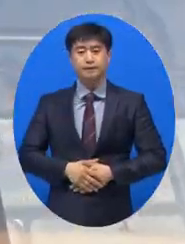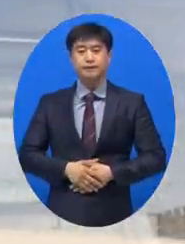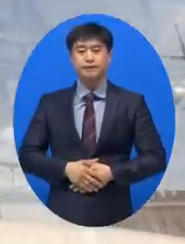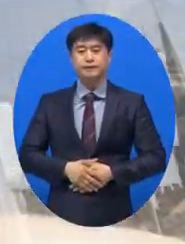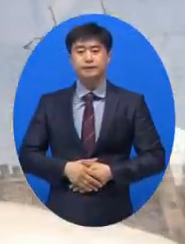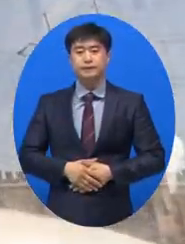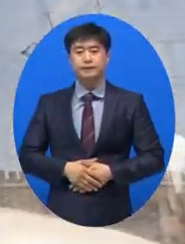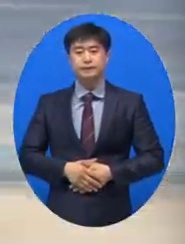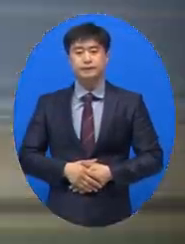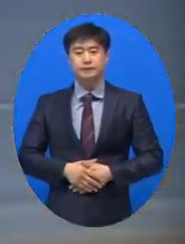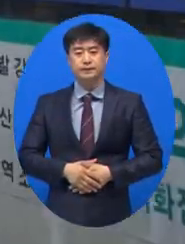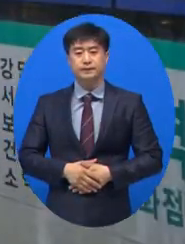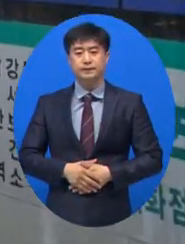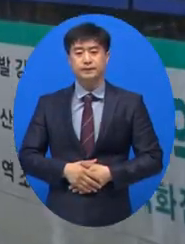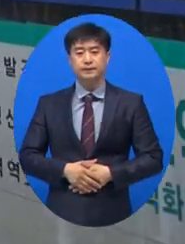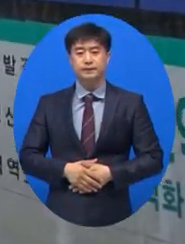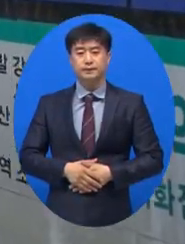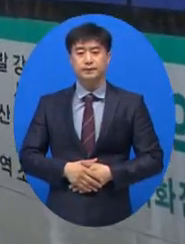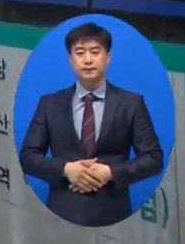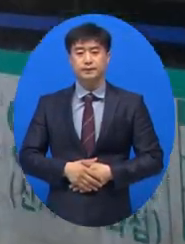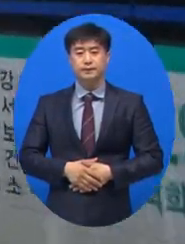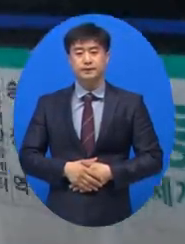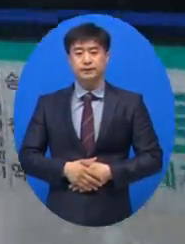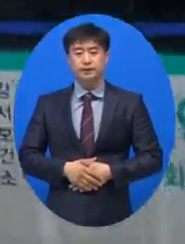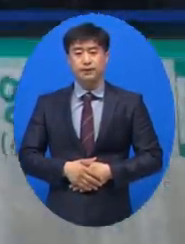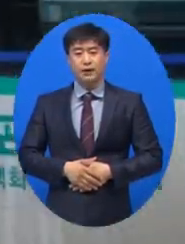경기 줄 tv 초청 순입니다